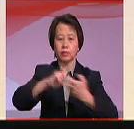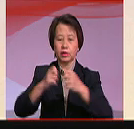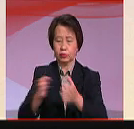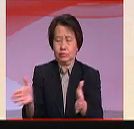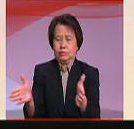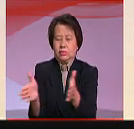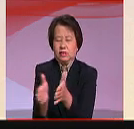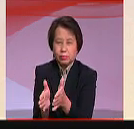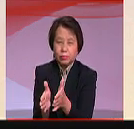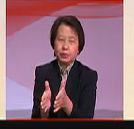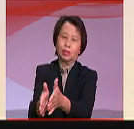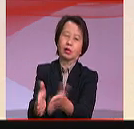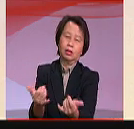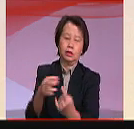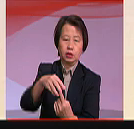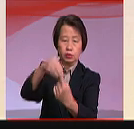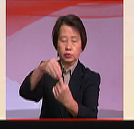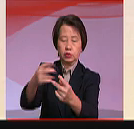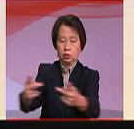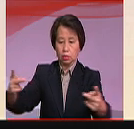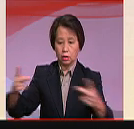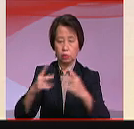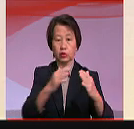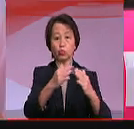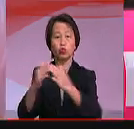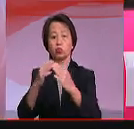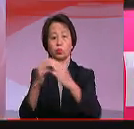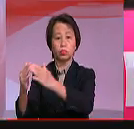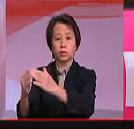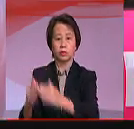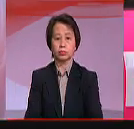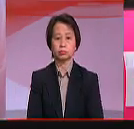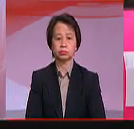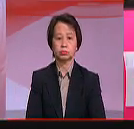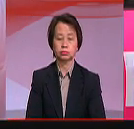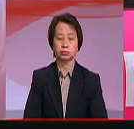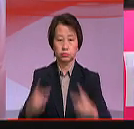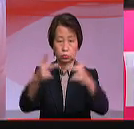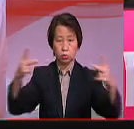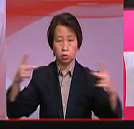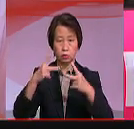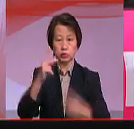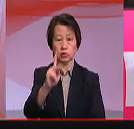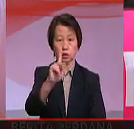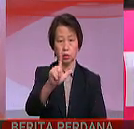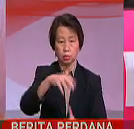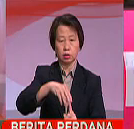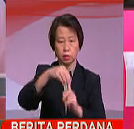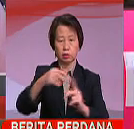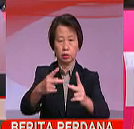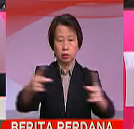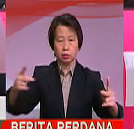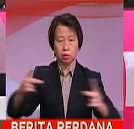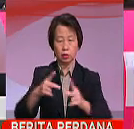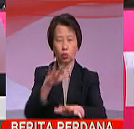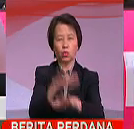jalan raya yang terlalu sempit, terutama di kawasan perumahan. Ada kawasan di Kuala Lumpur ni, especially kawasan-kawasan